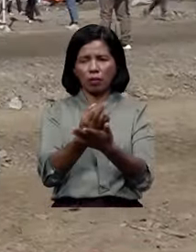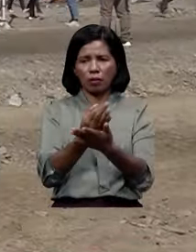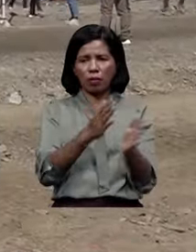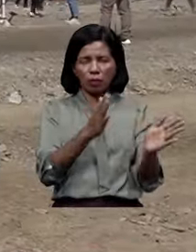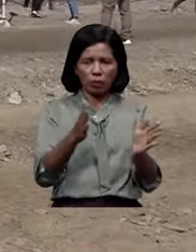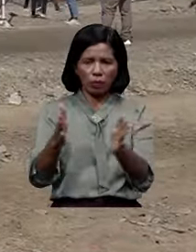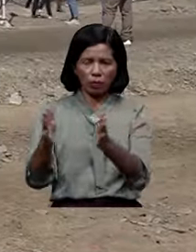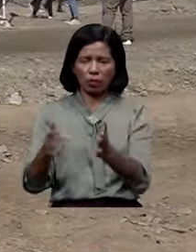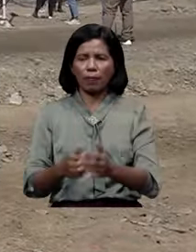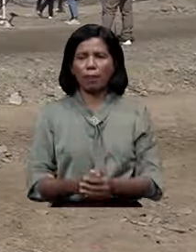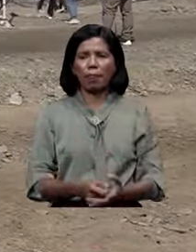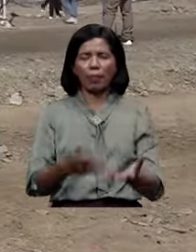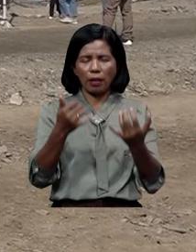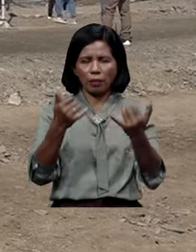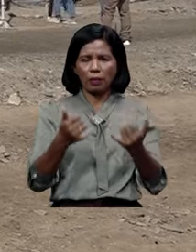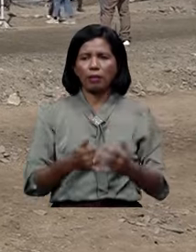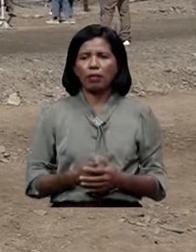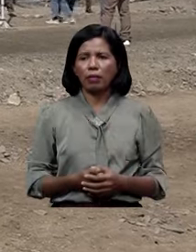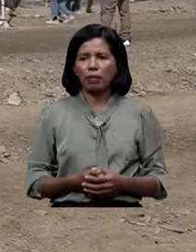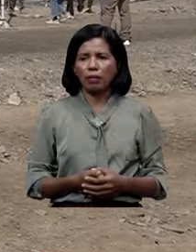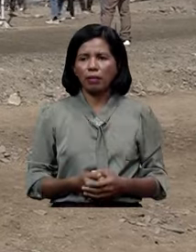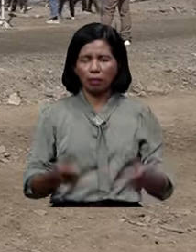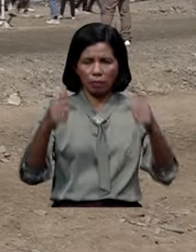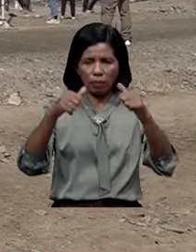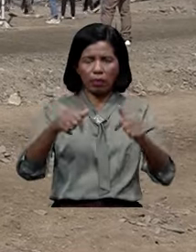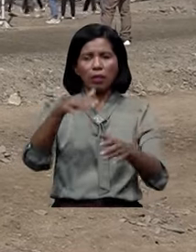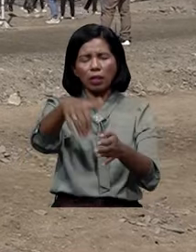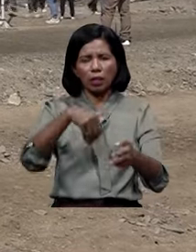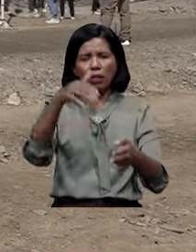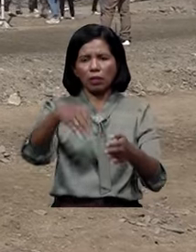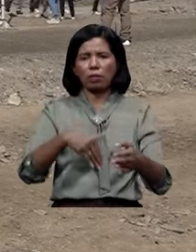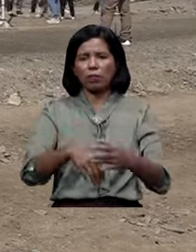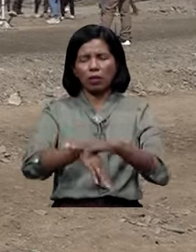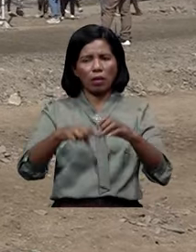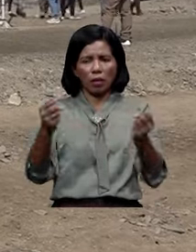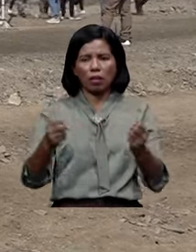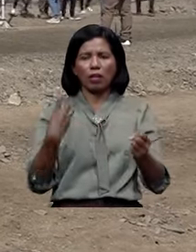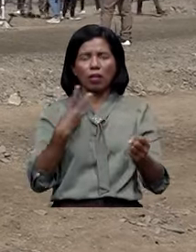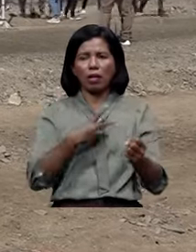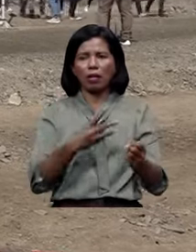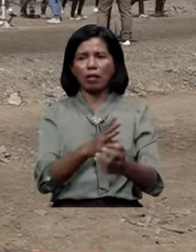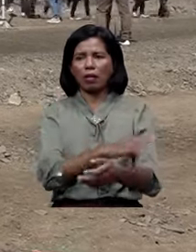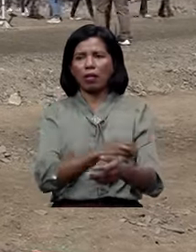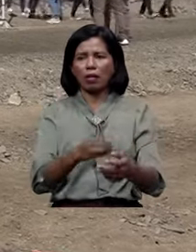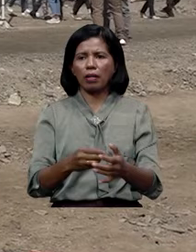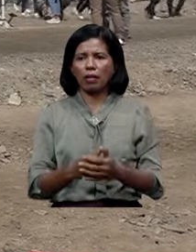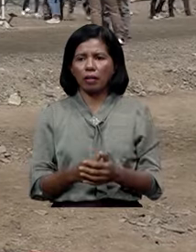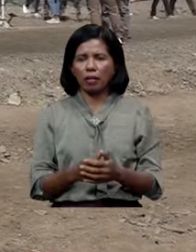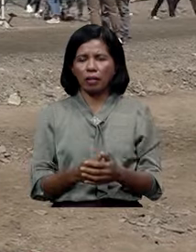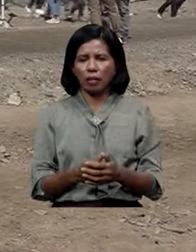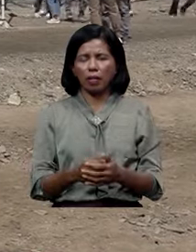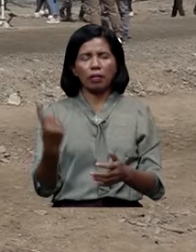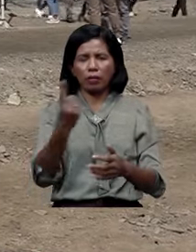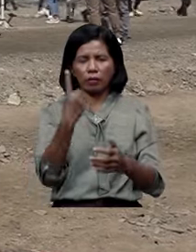profesionalu agora ra mai jeng teng sobu agora ami sobu hena namanas mai ne